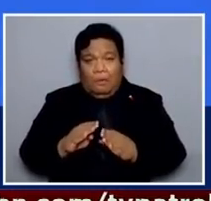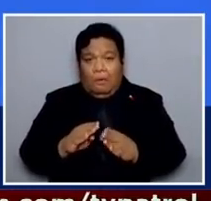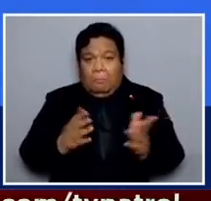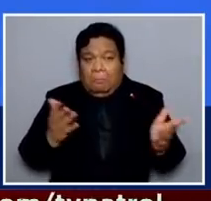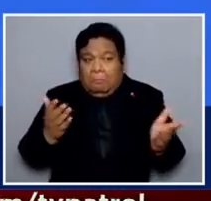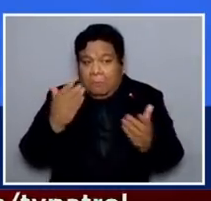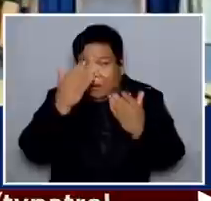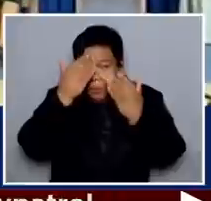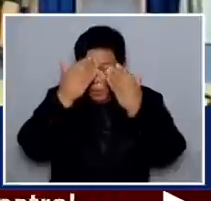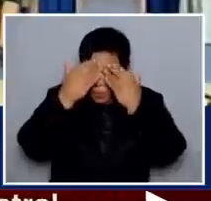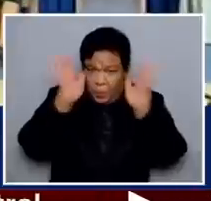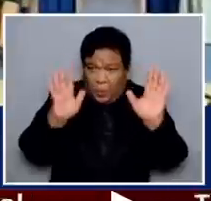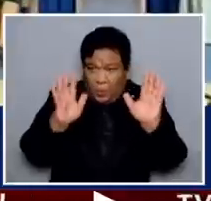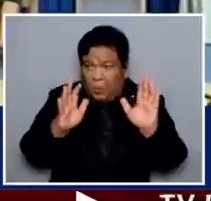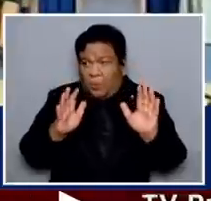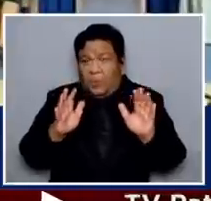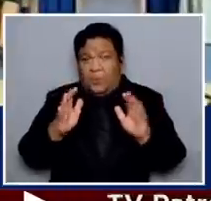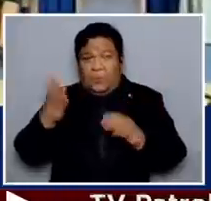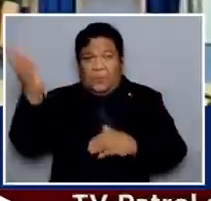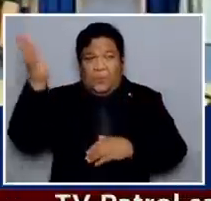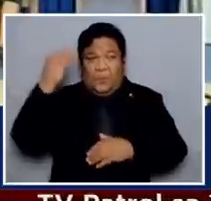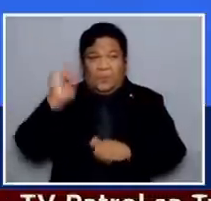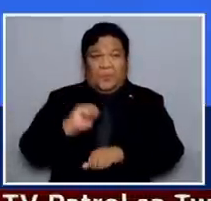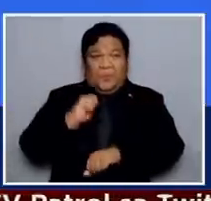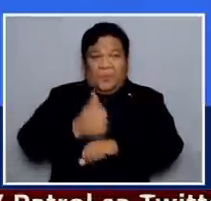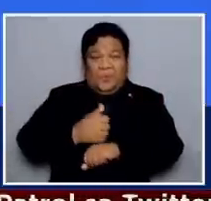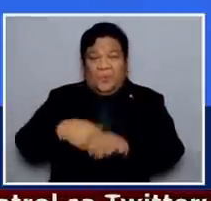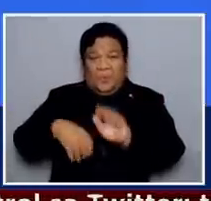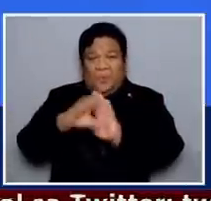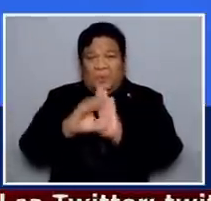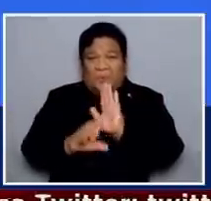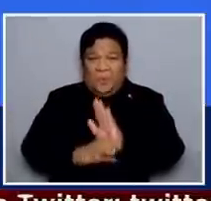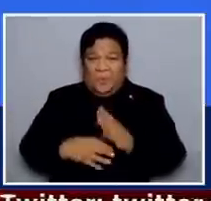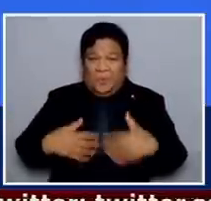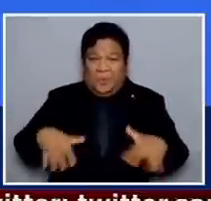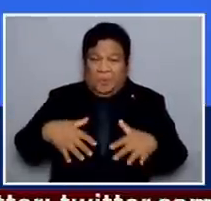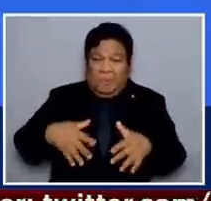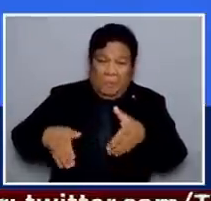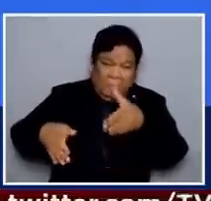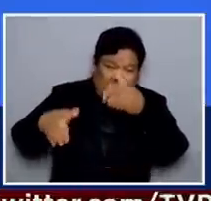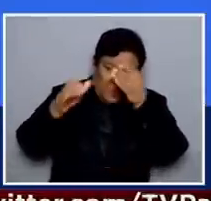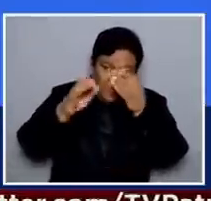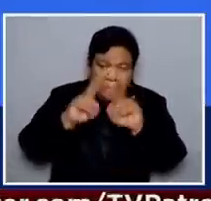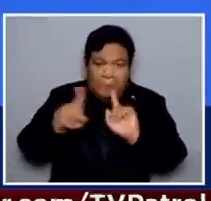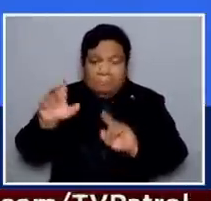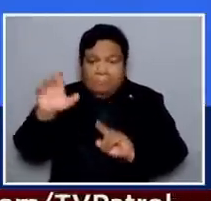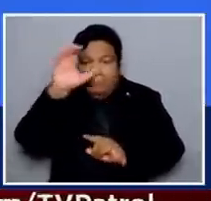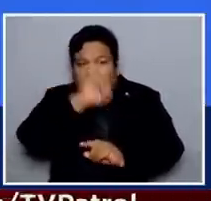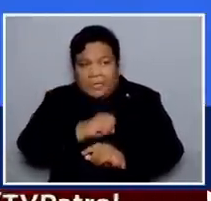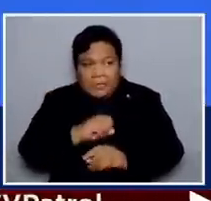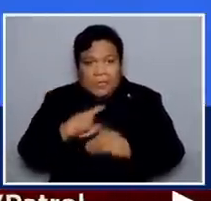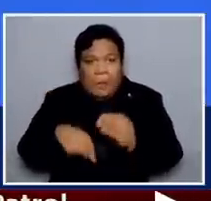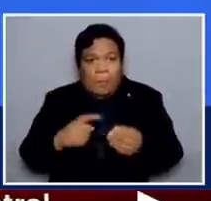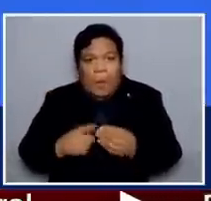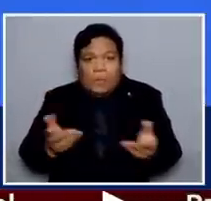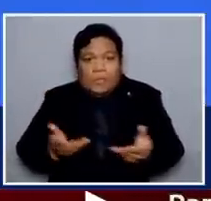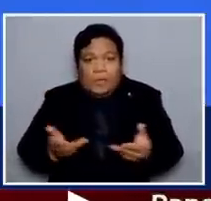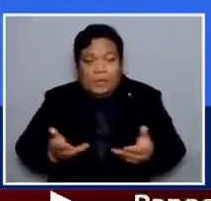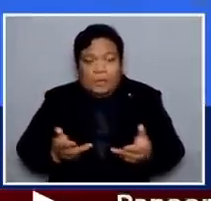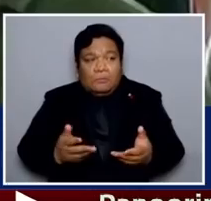bright or how sobra siguro pagka-bright nila, na hindi nila tinignan what will